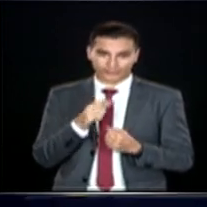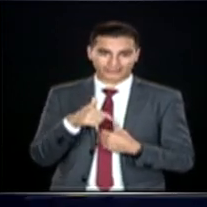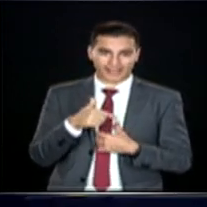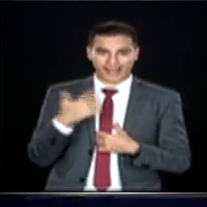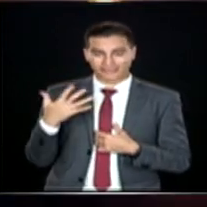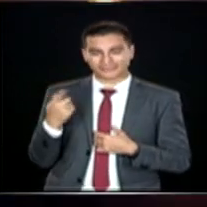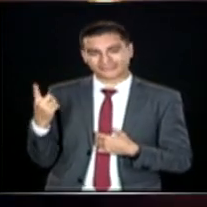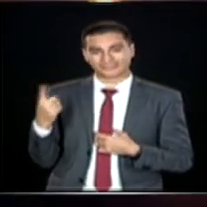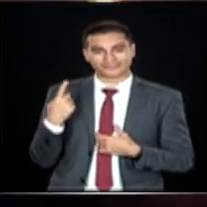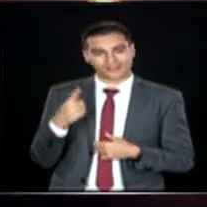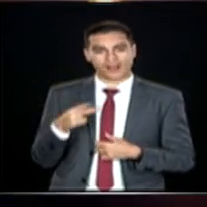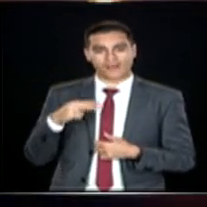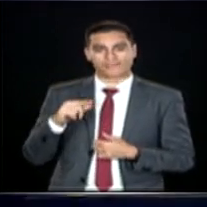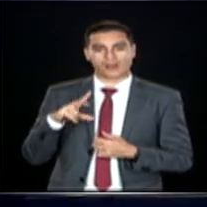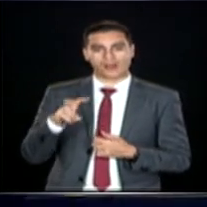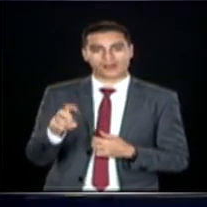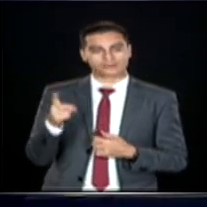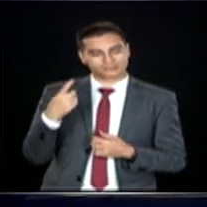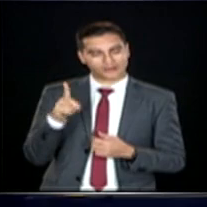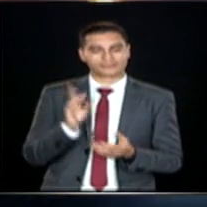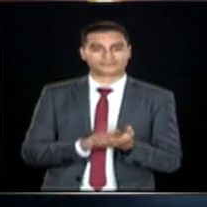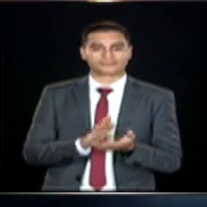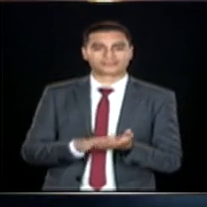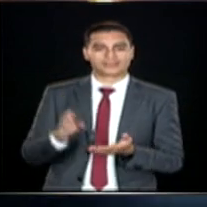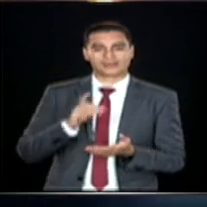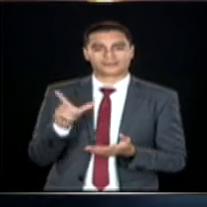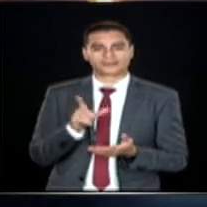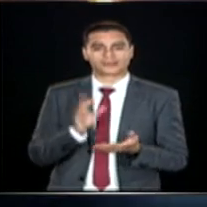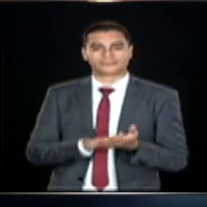السادس، الخامس يا عبد الله، برافو عليك، إجابة صحيحة.